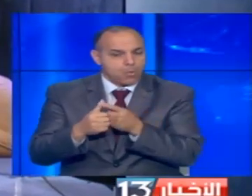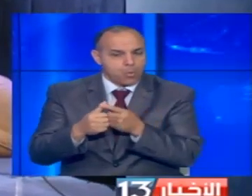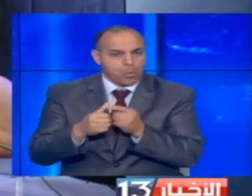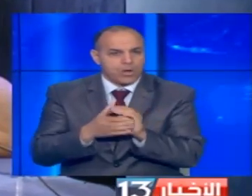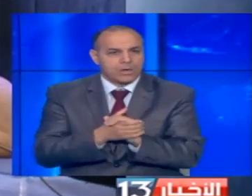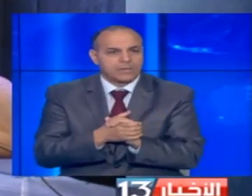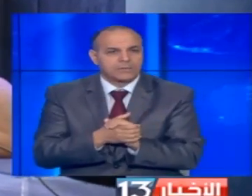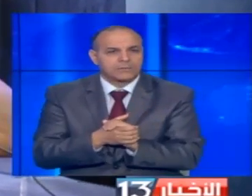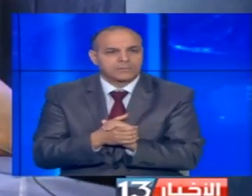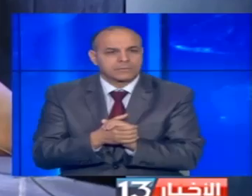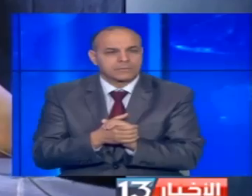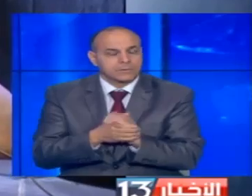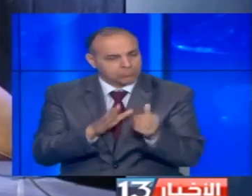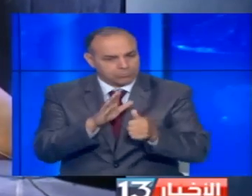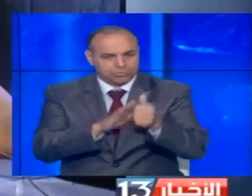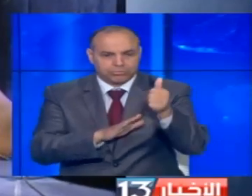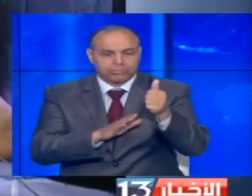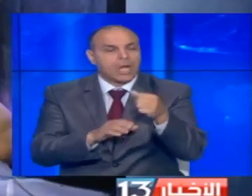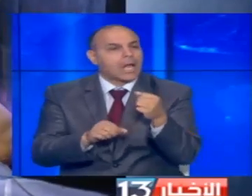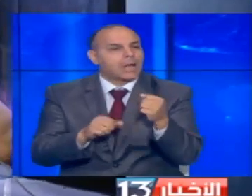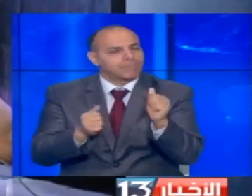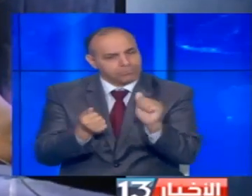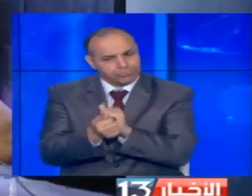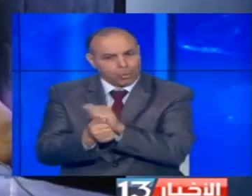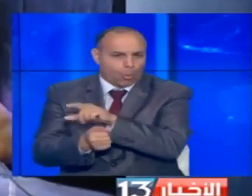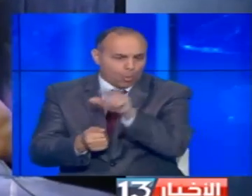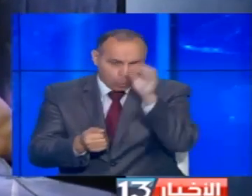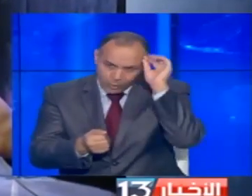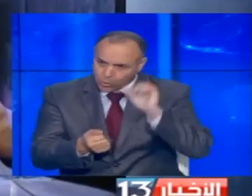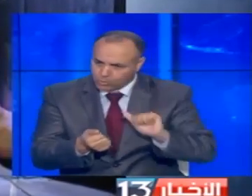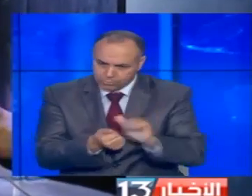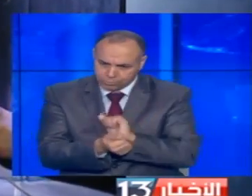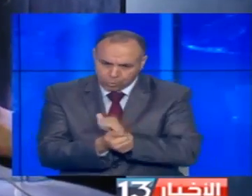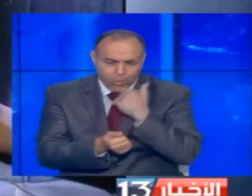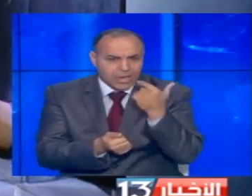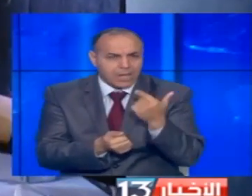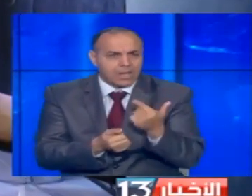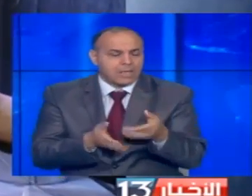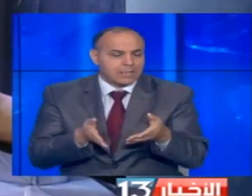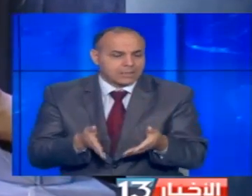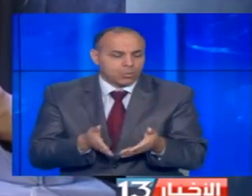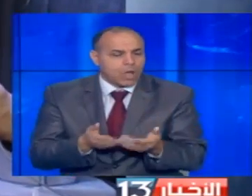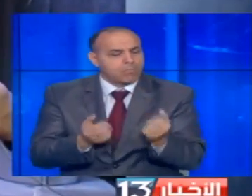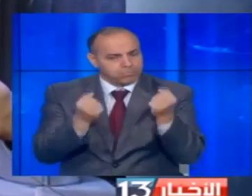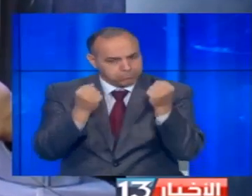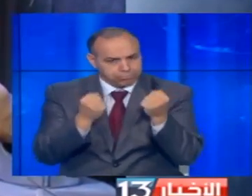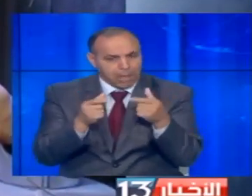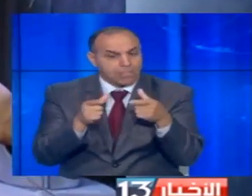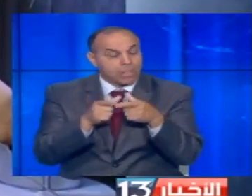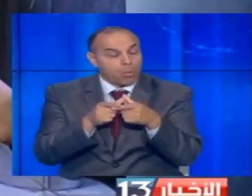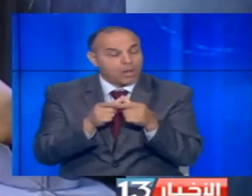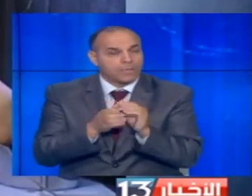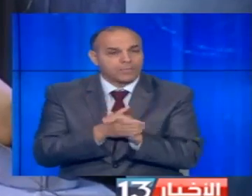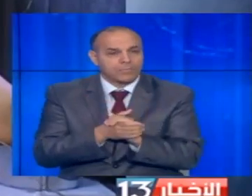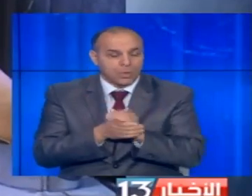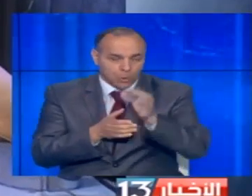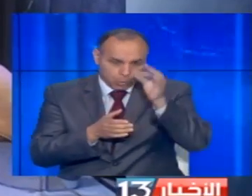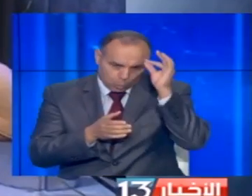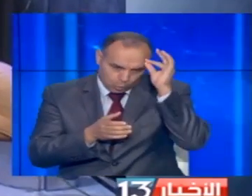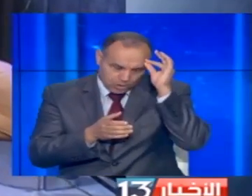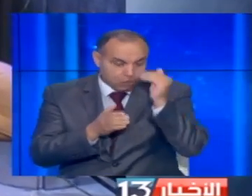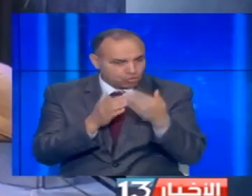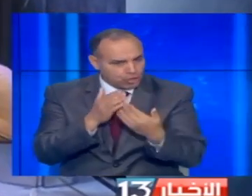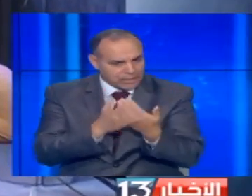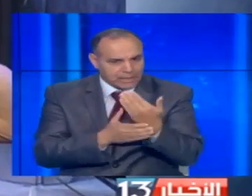واساسا ننجح في عمليه المصالحه وننجح في وضع اسس دوله تونسيه